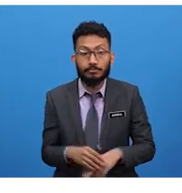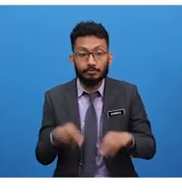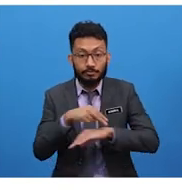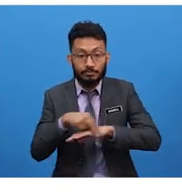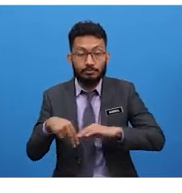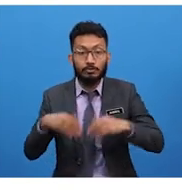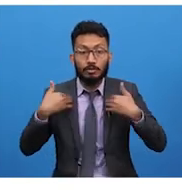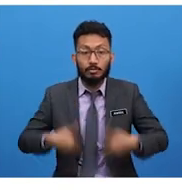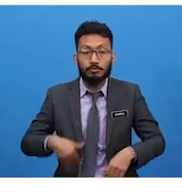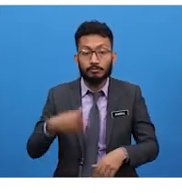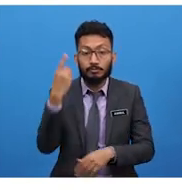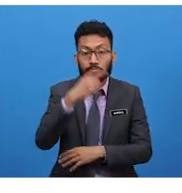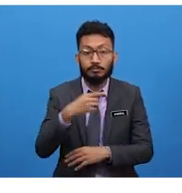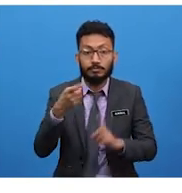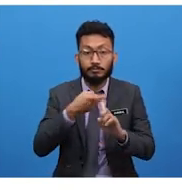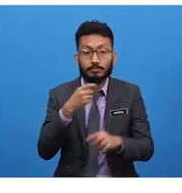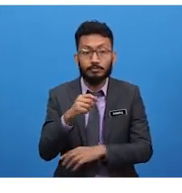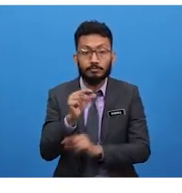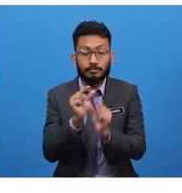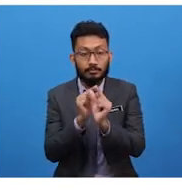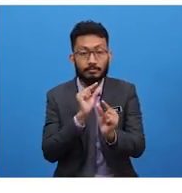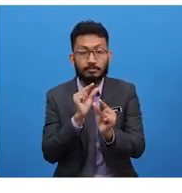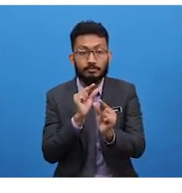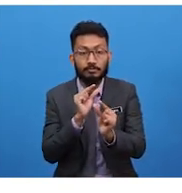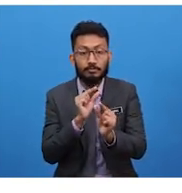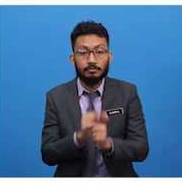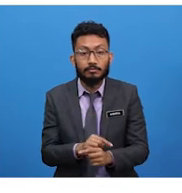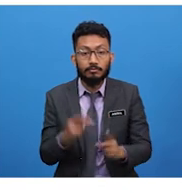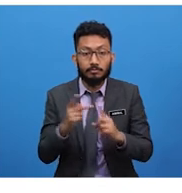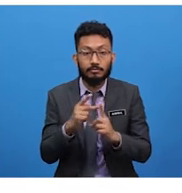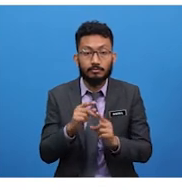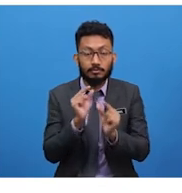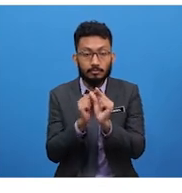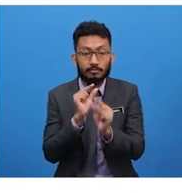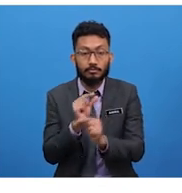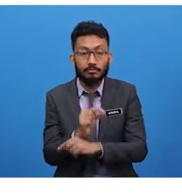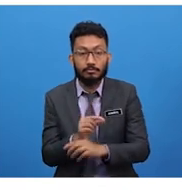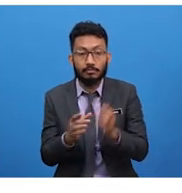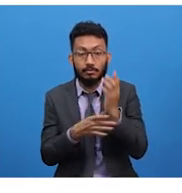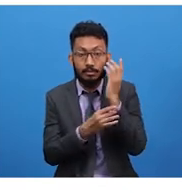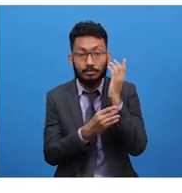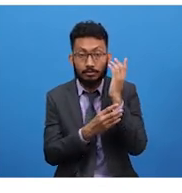labuh badan hadapan dari garis empayar ke garis kelipit.